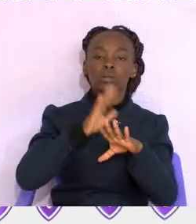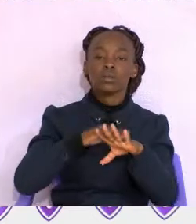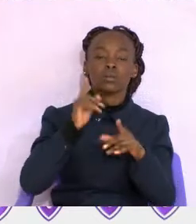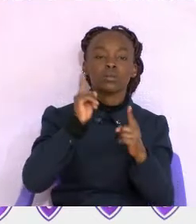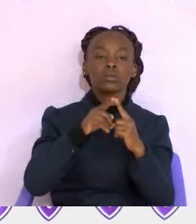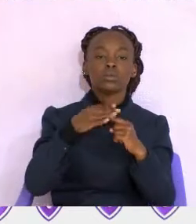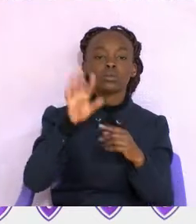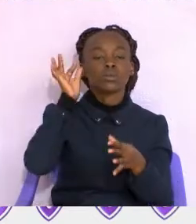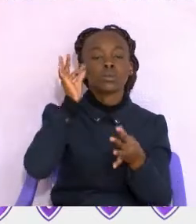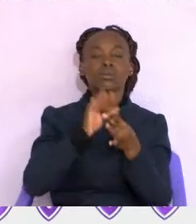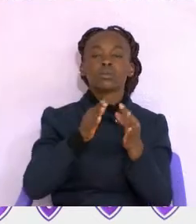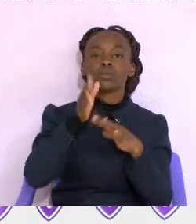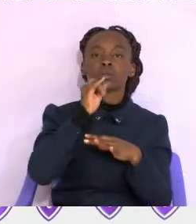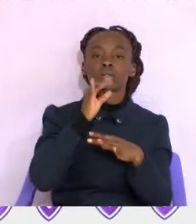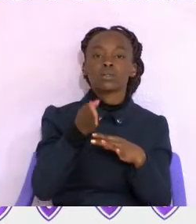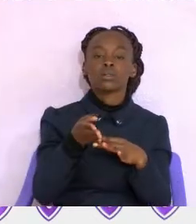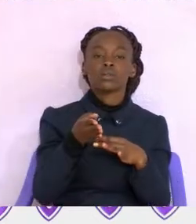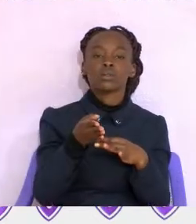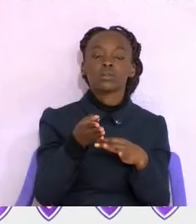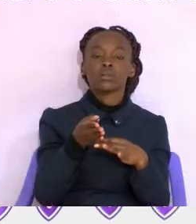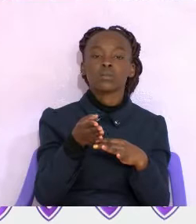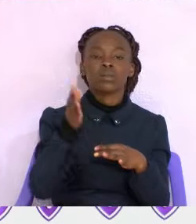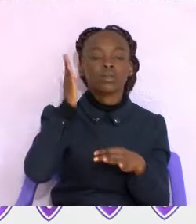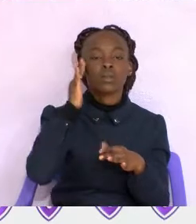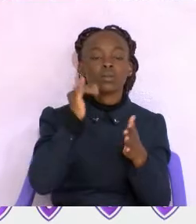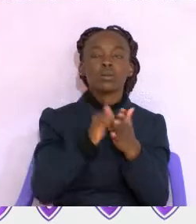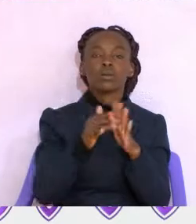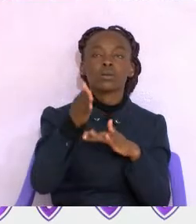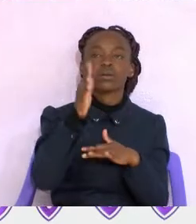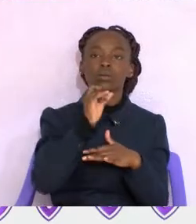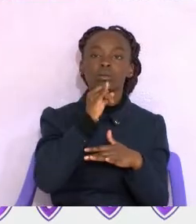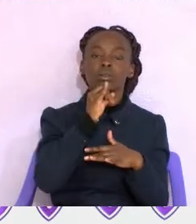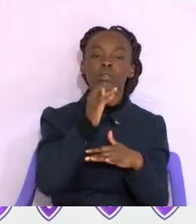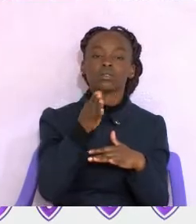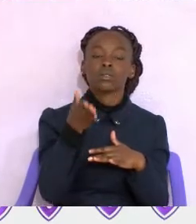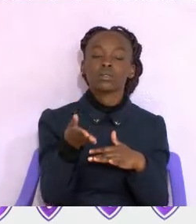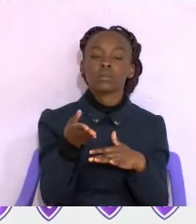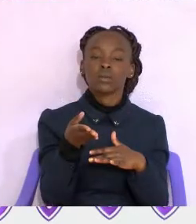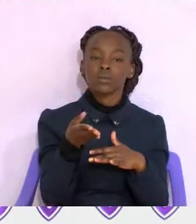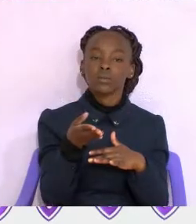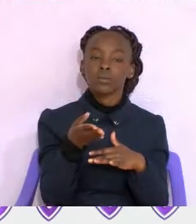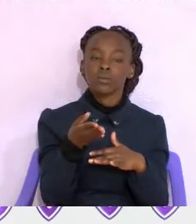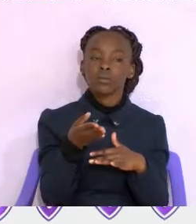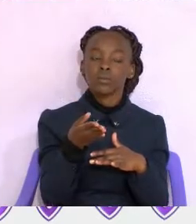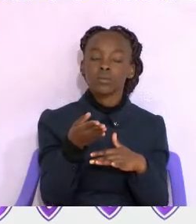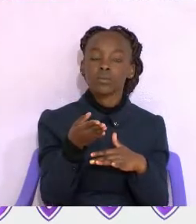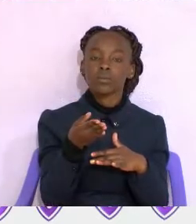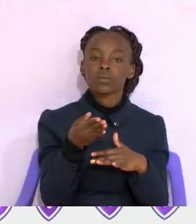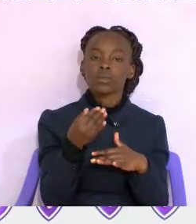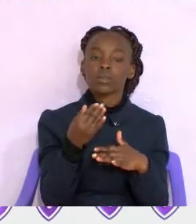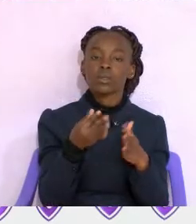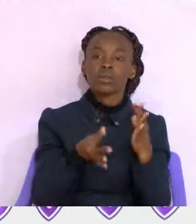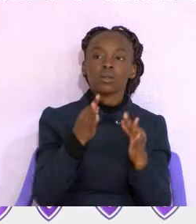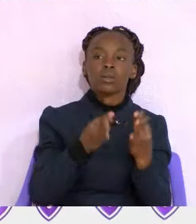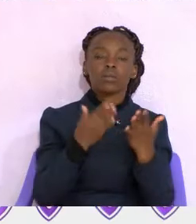there. Shikilia imani na tumaini lako kwamba Mungu yuko. Hata wakati mambo